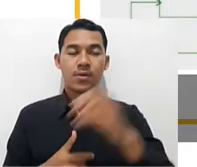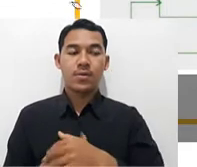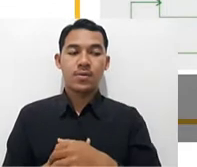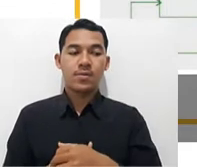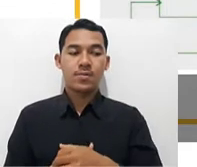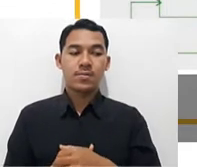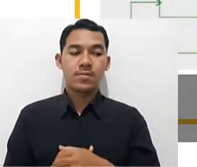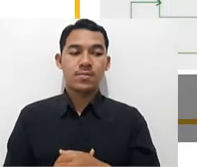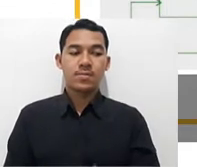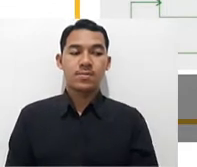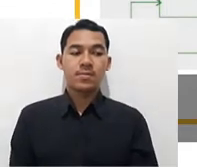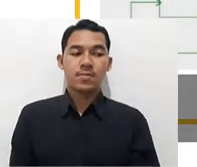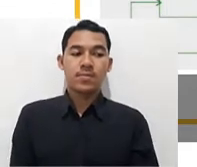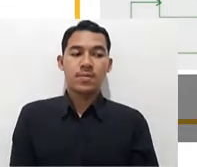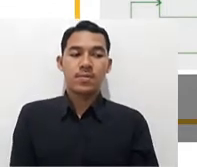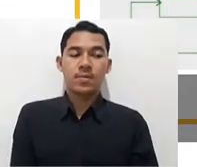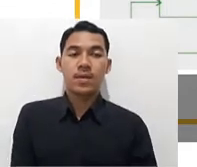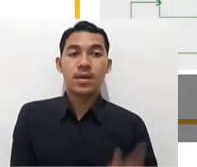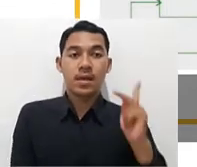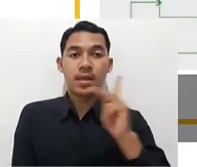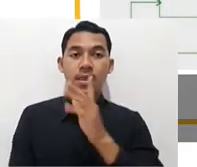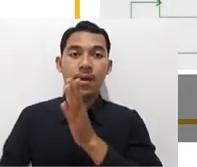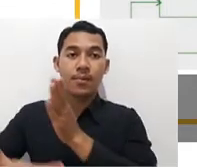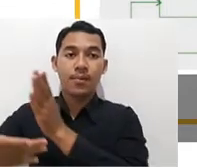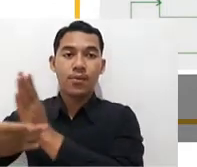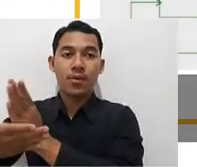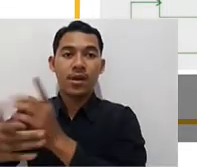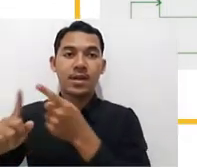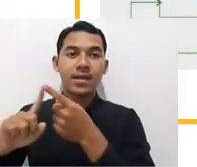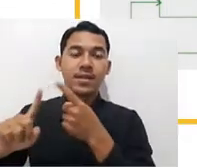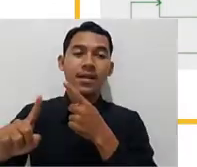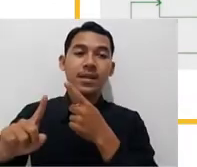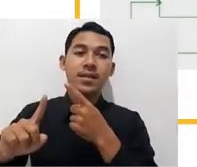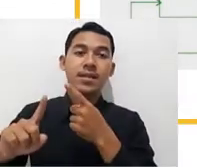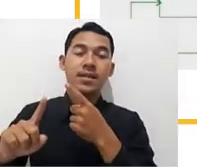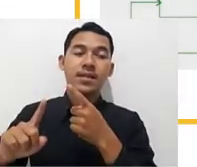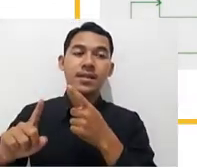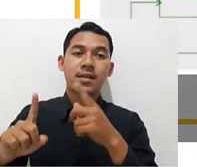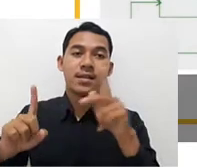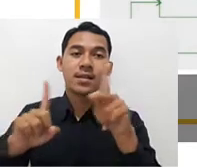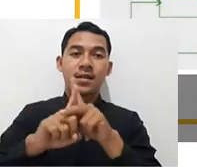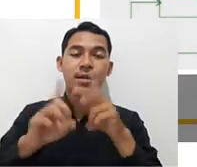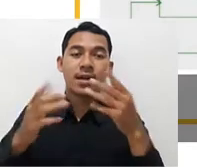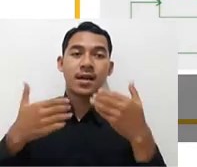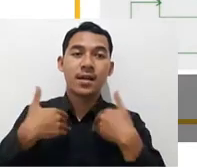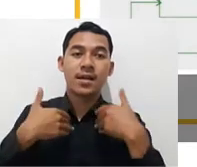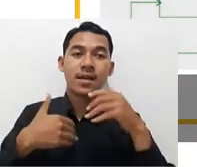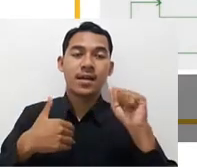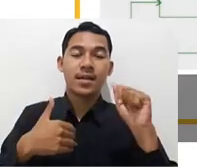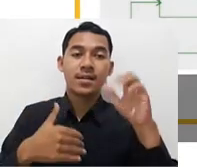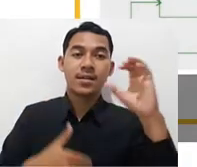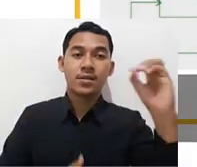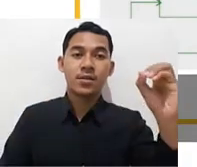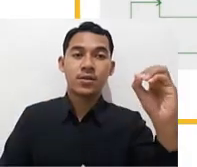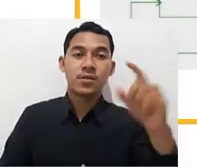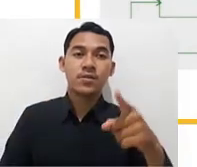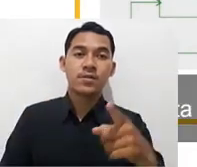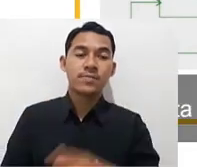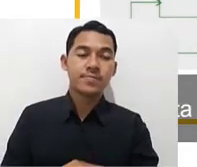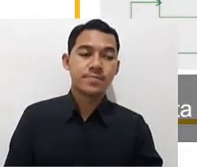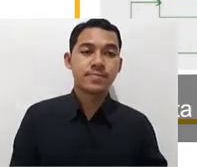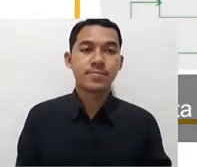kita mulai dari shiftnya keadaan 0 dulu deh. Kalau keadaan shiftnya itu adalah 0,